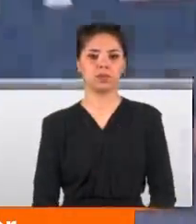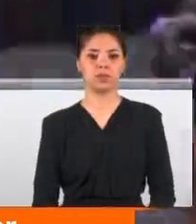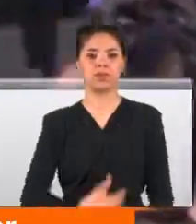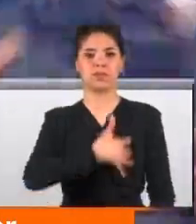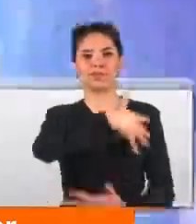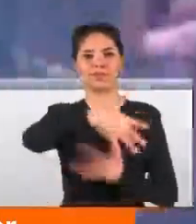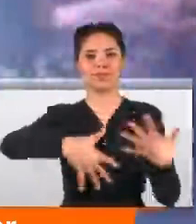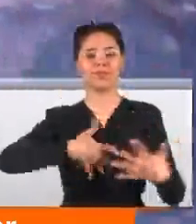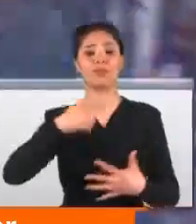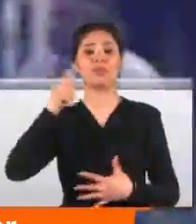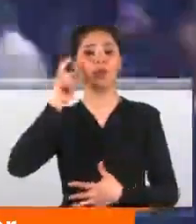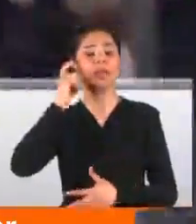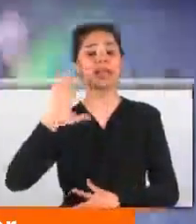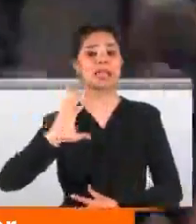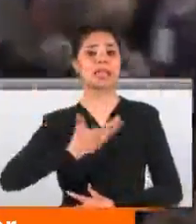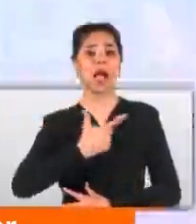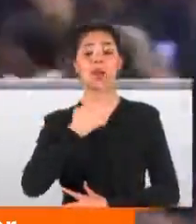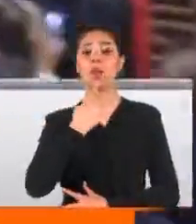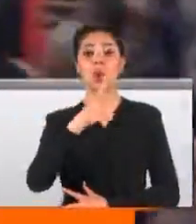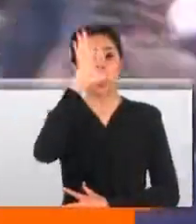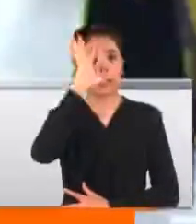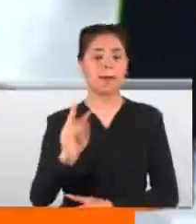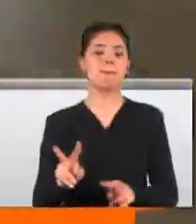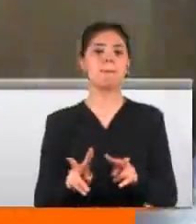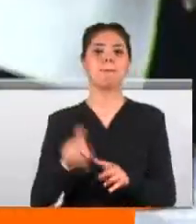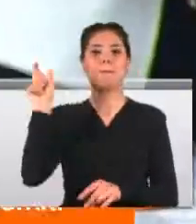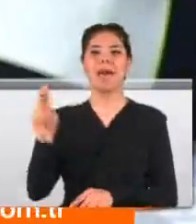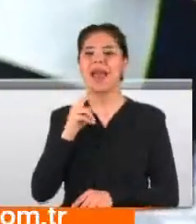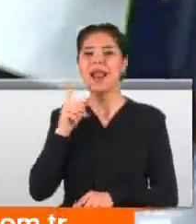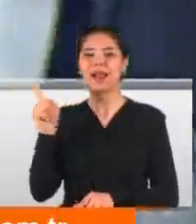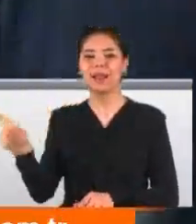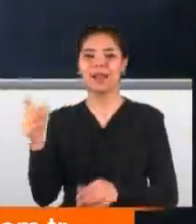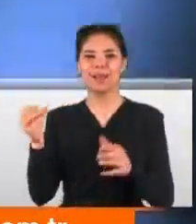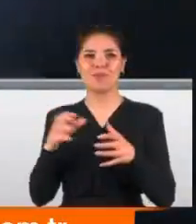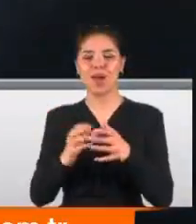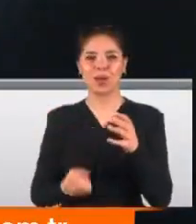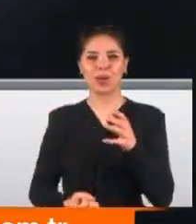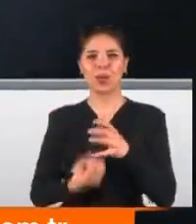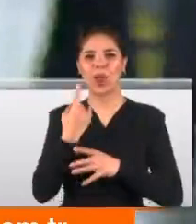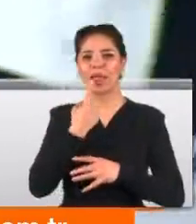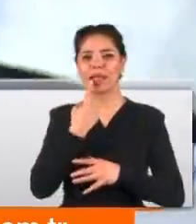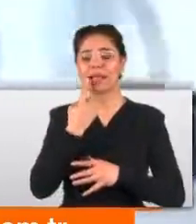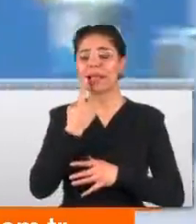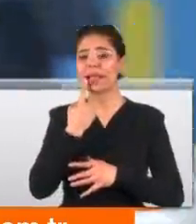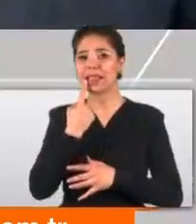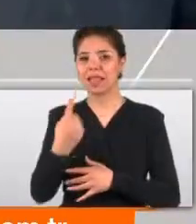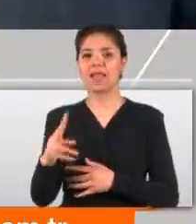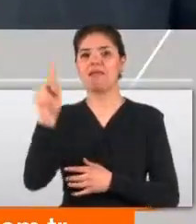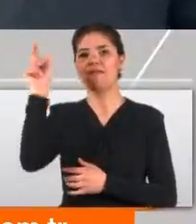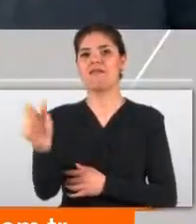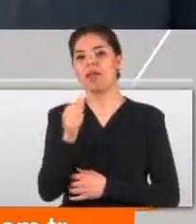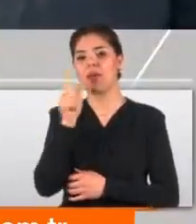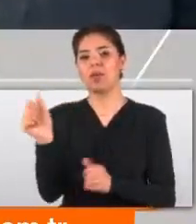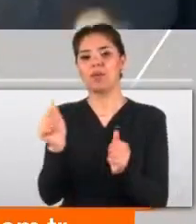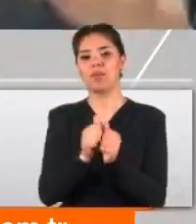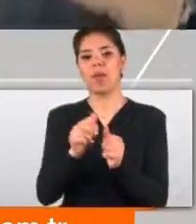Ortalığı karıştıracak iddianın sahibi Meral Akşener'in İYİ Parti'yi kurarken birlikte yola çıktığı Vedat Yener. Bence